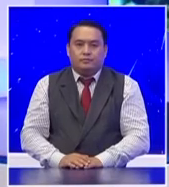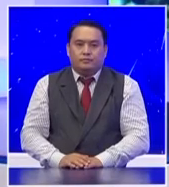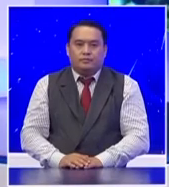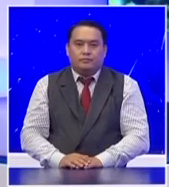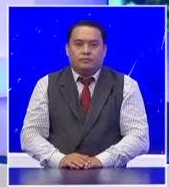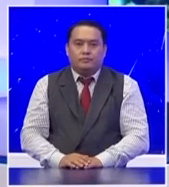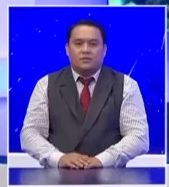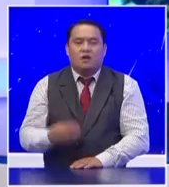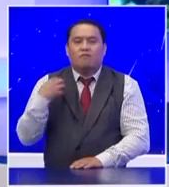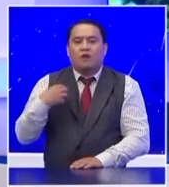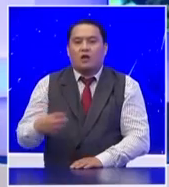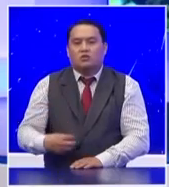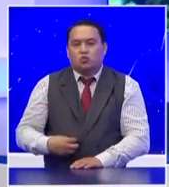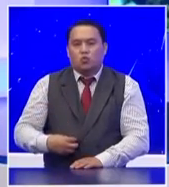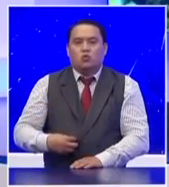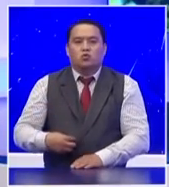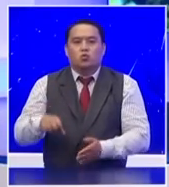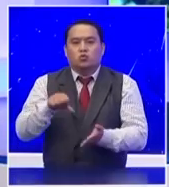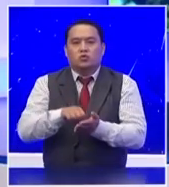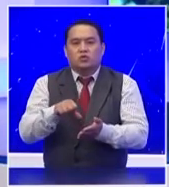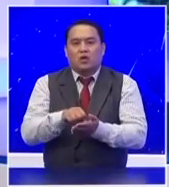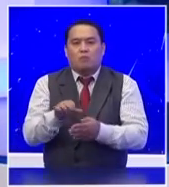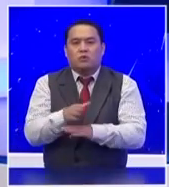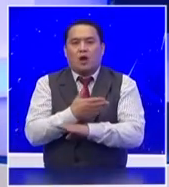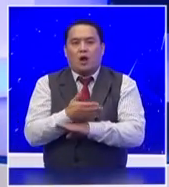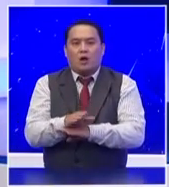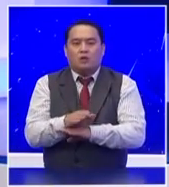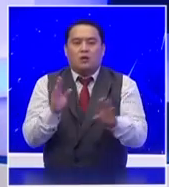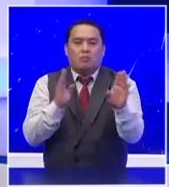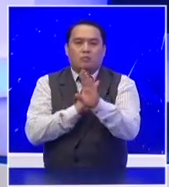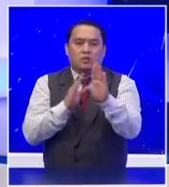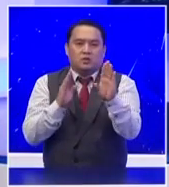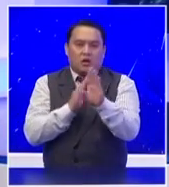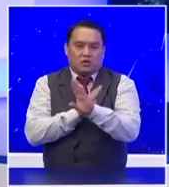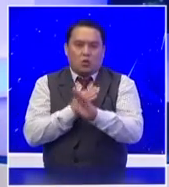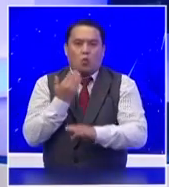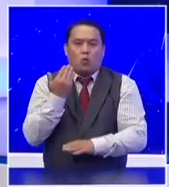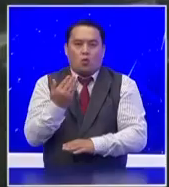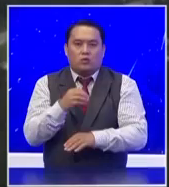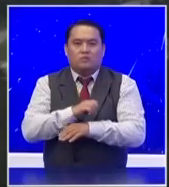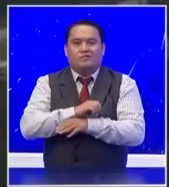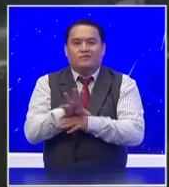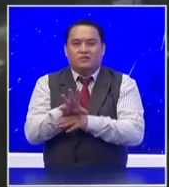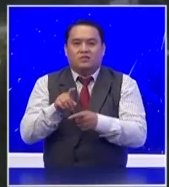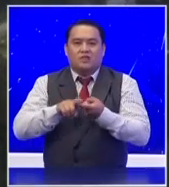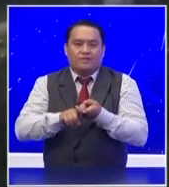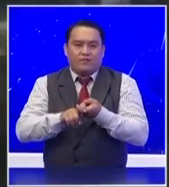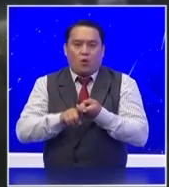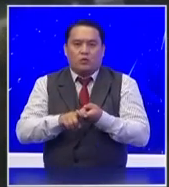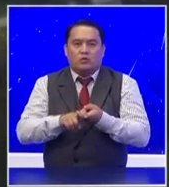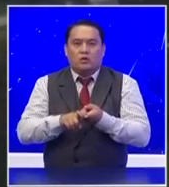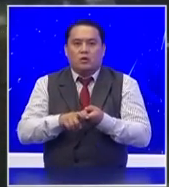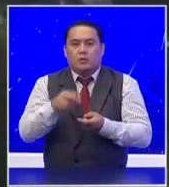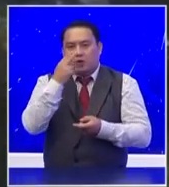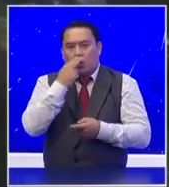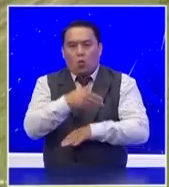COVID-19. Тысячи французов приняли участие в большой арт-прогулке среди пейзажей массива Де Бож. Из-за пандемии коронавируса акция покинула